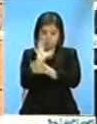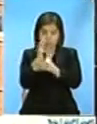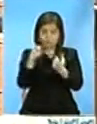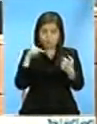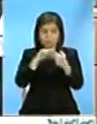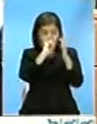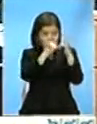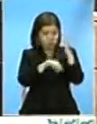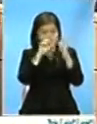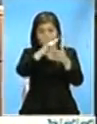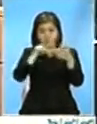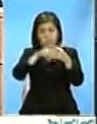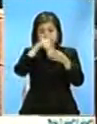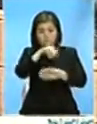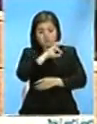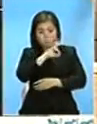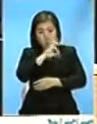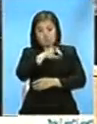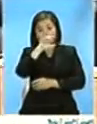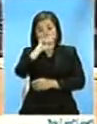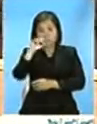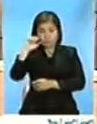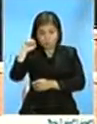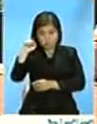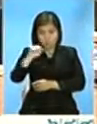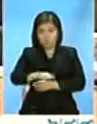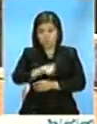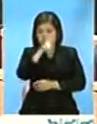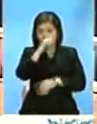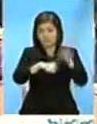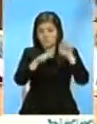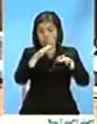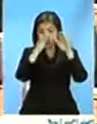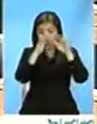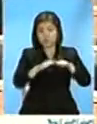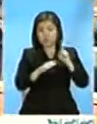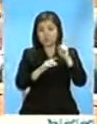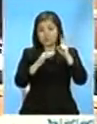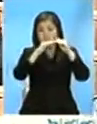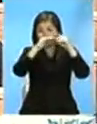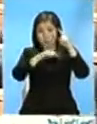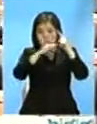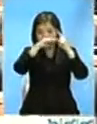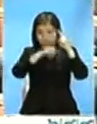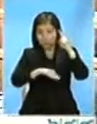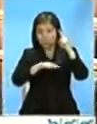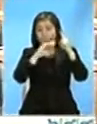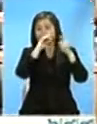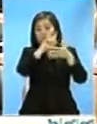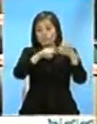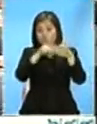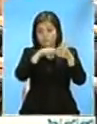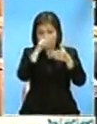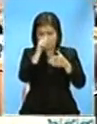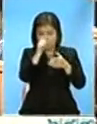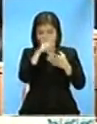การเลือกตั้งสมาชิกสภาผู้แทนราษฎรได้ไม่เกิน1คน ให้ถือว่าเขตจังหวัดนั้นเป็นเขตเลือกตั้งและ